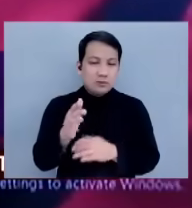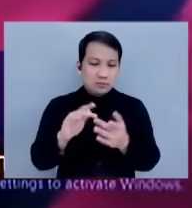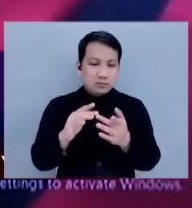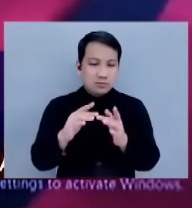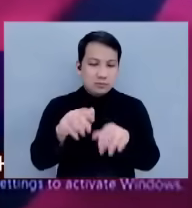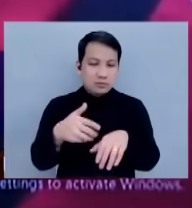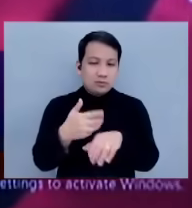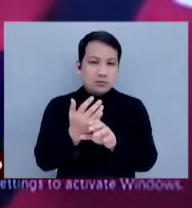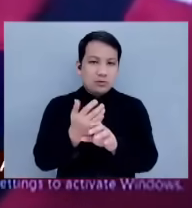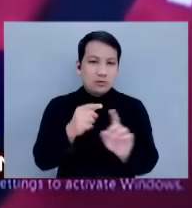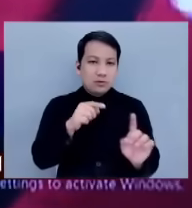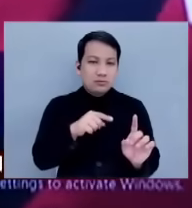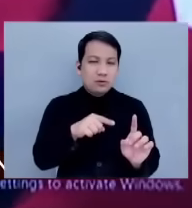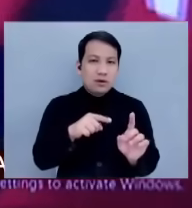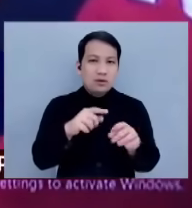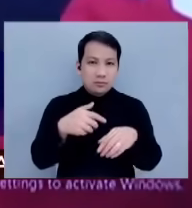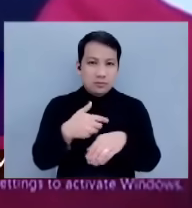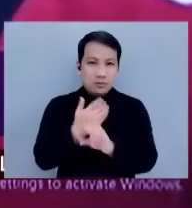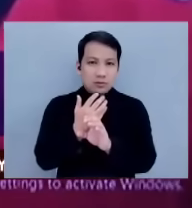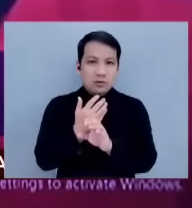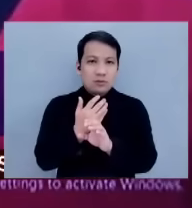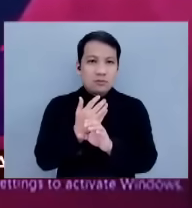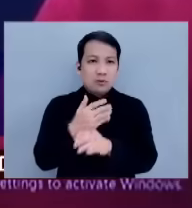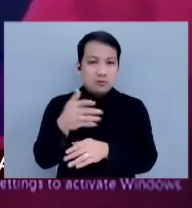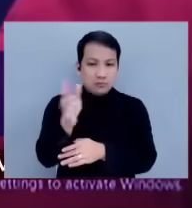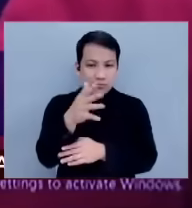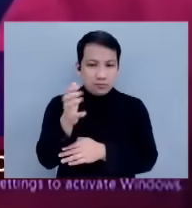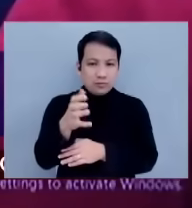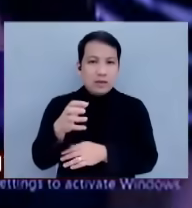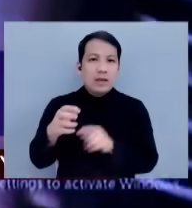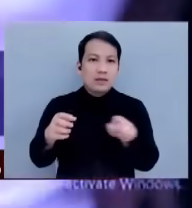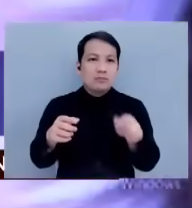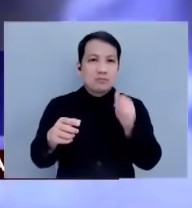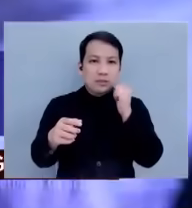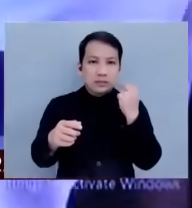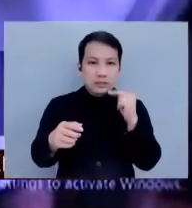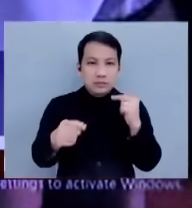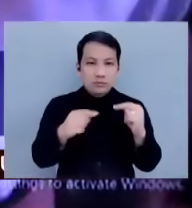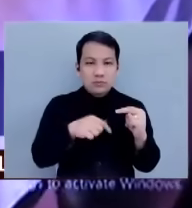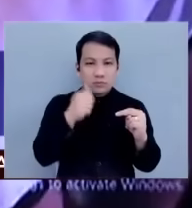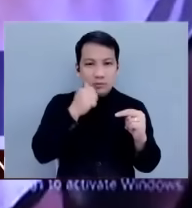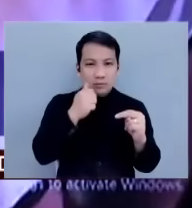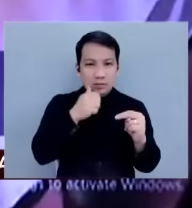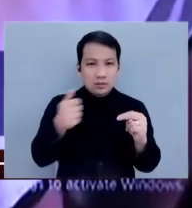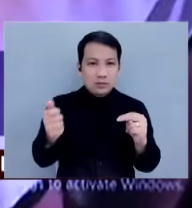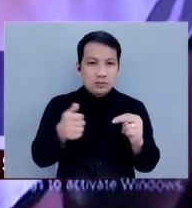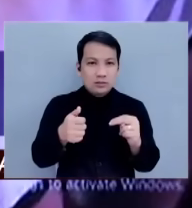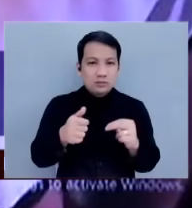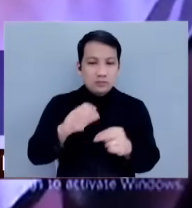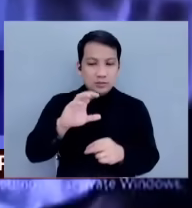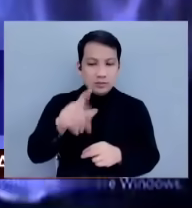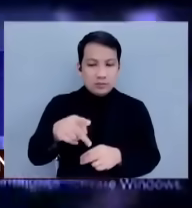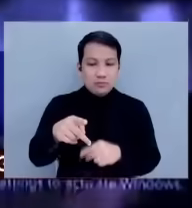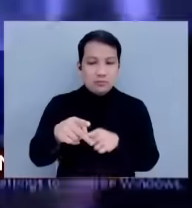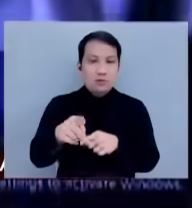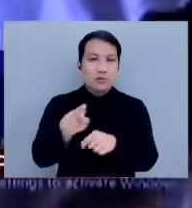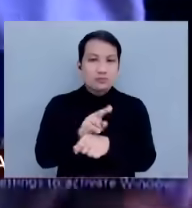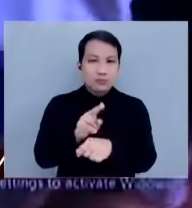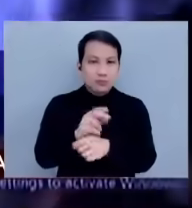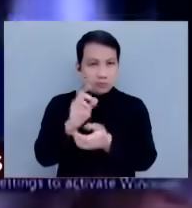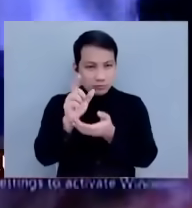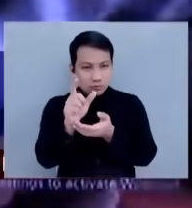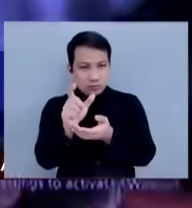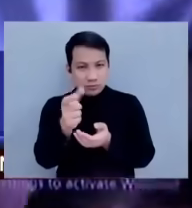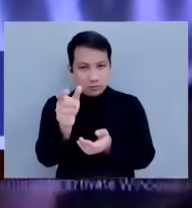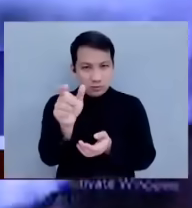Suspect sila sa online pambubugaw ng mismong pamangkin ng babae. Nakuha sa kanila ang isang smartphone na ginagamit daw pangkuha ng mga